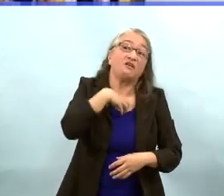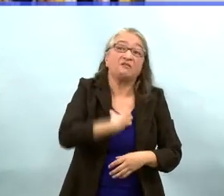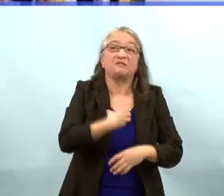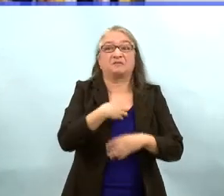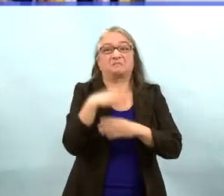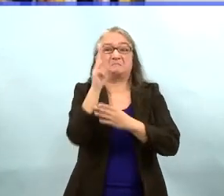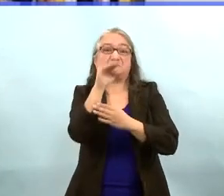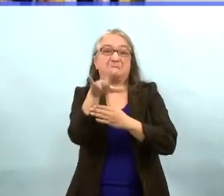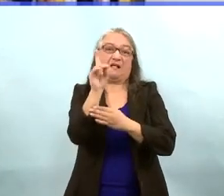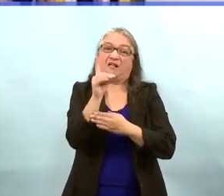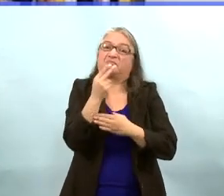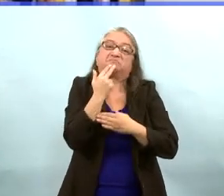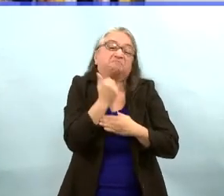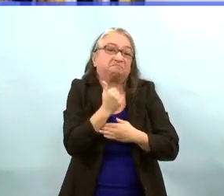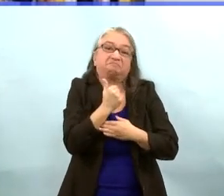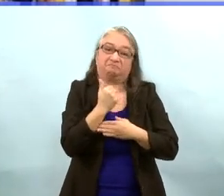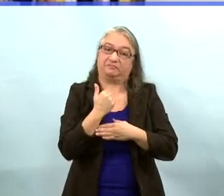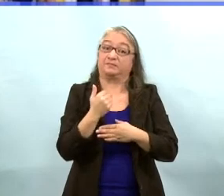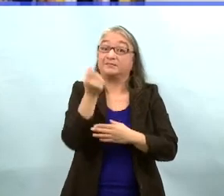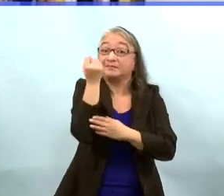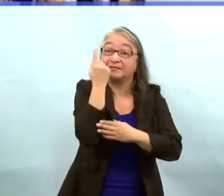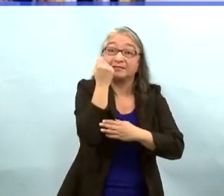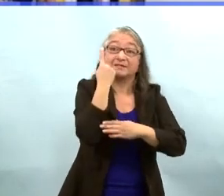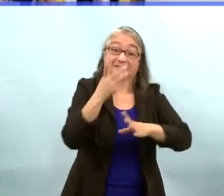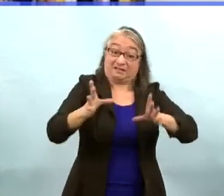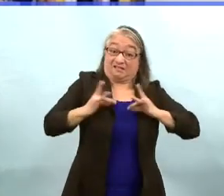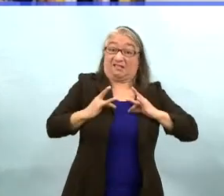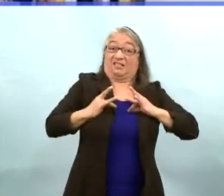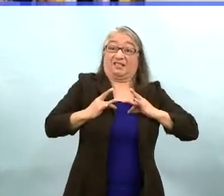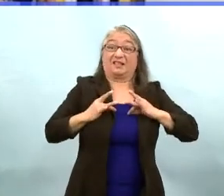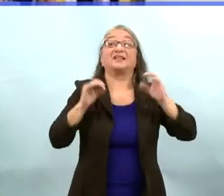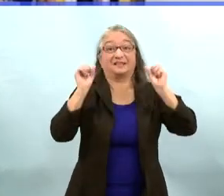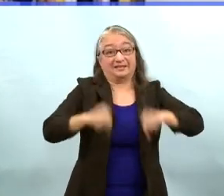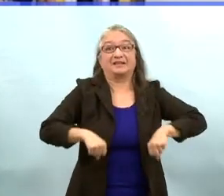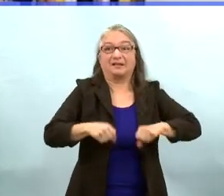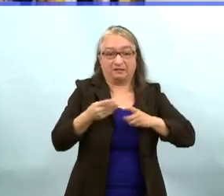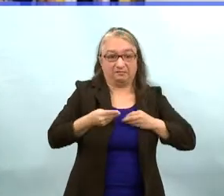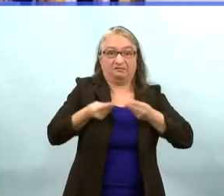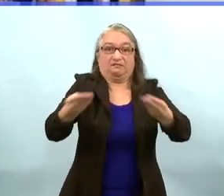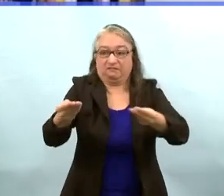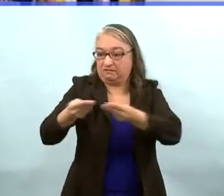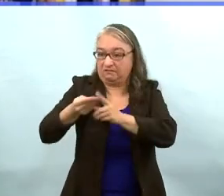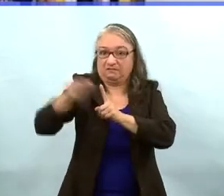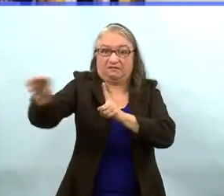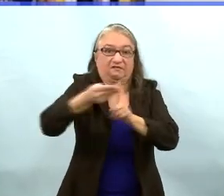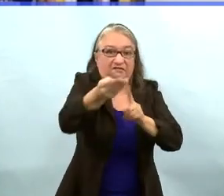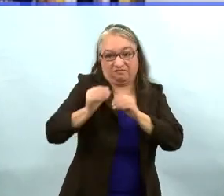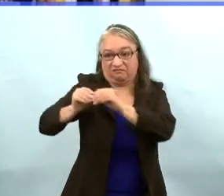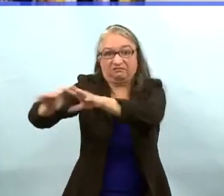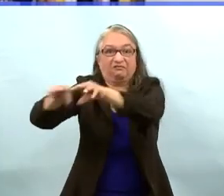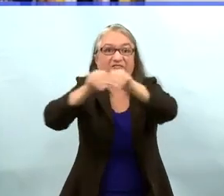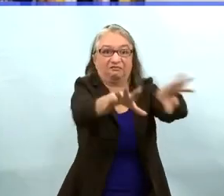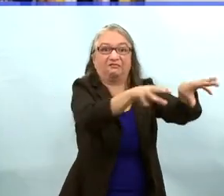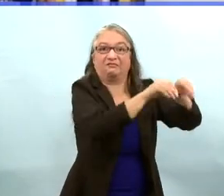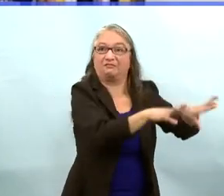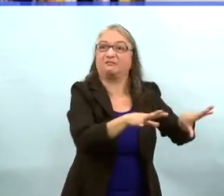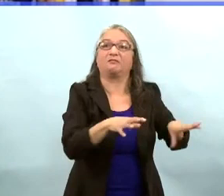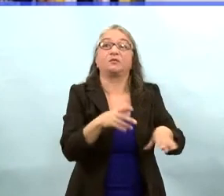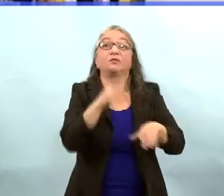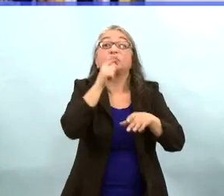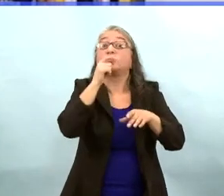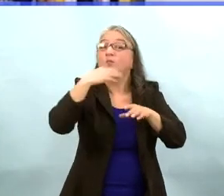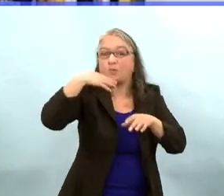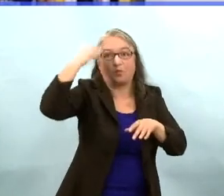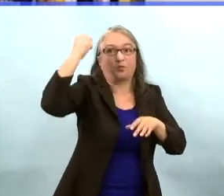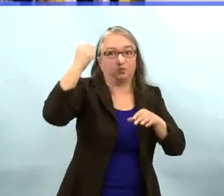peut-être plus vulnérables. Et ceux qui l'attrapent d'un enfant vont ensuite le partager avec d'autres personnes. Dans certains cas, même des